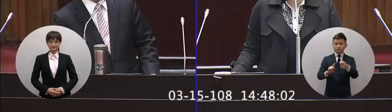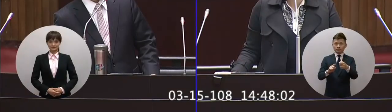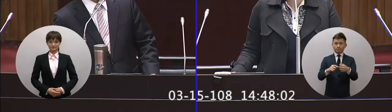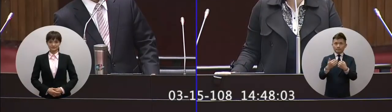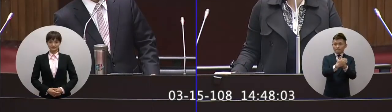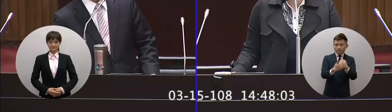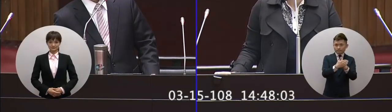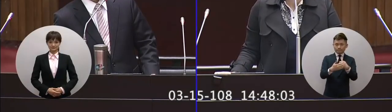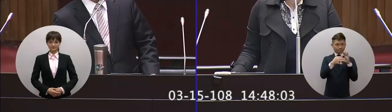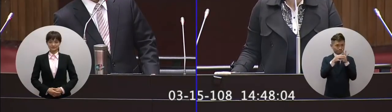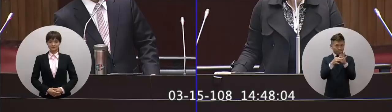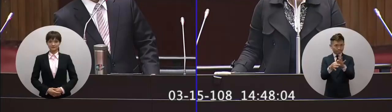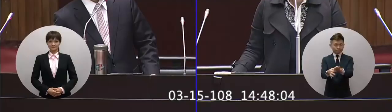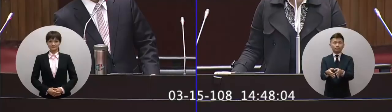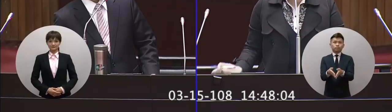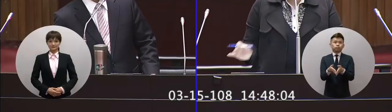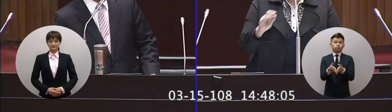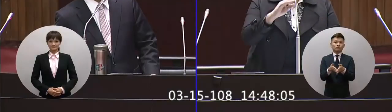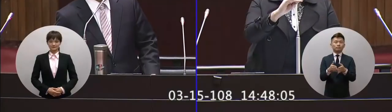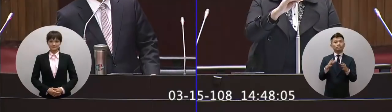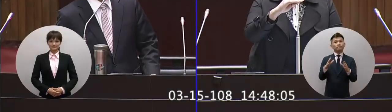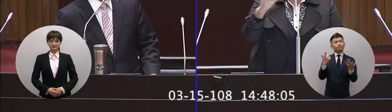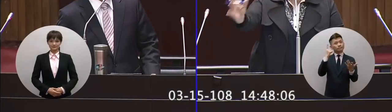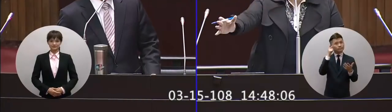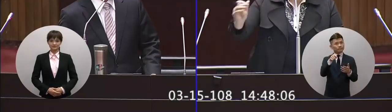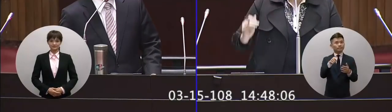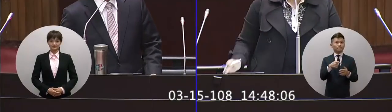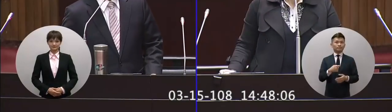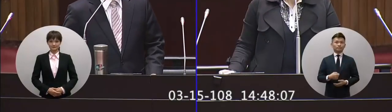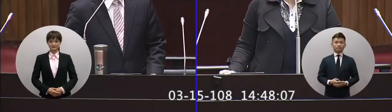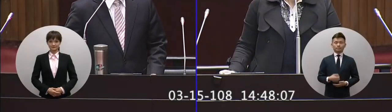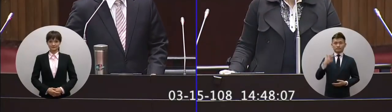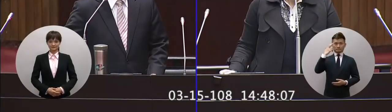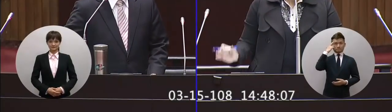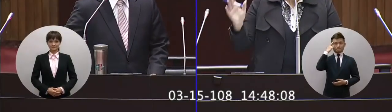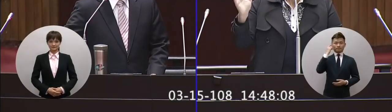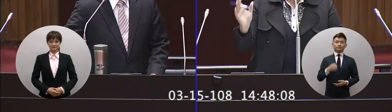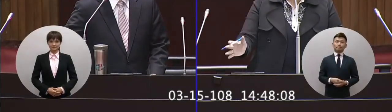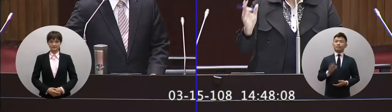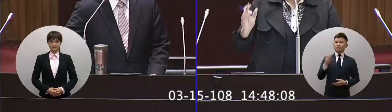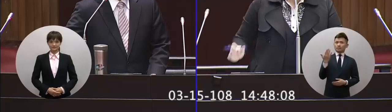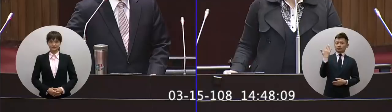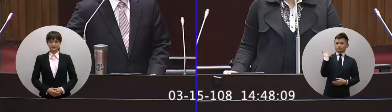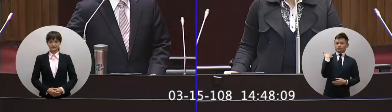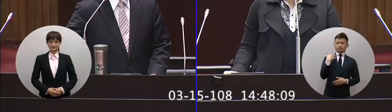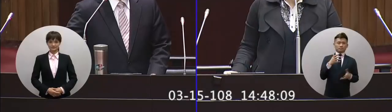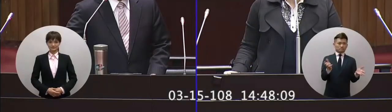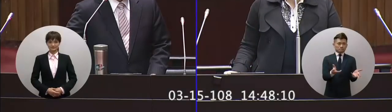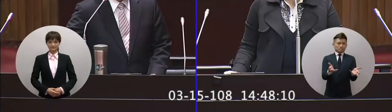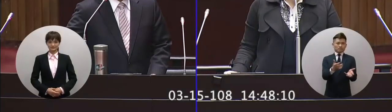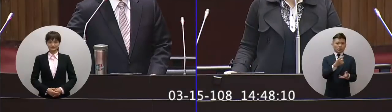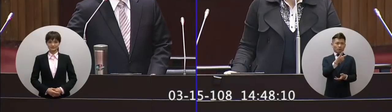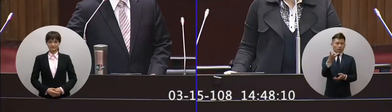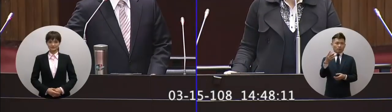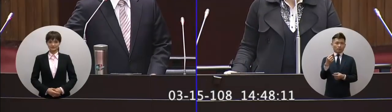永续的这样的一个概念，但是呢，那时候有非常多的开发，尤其